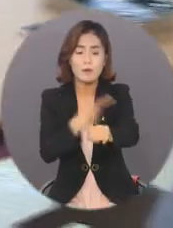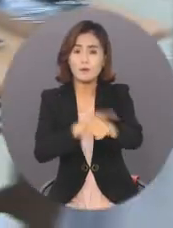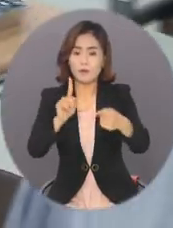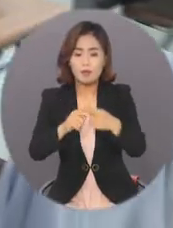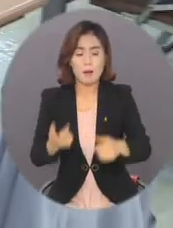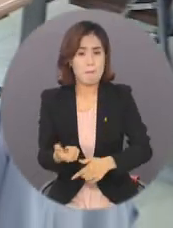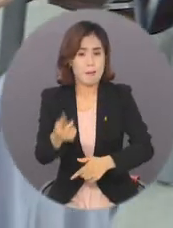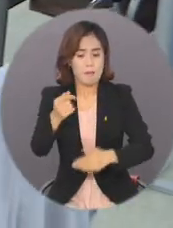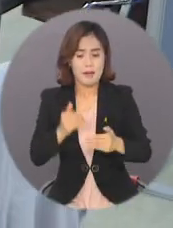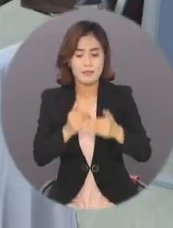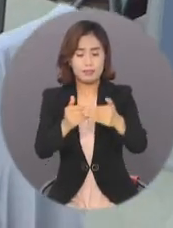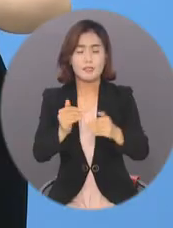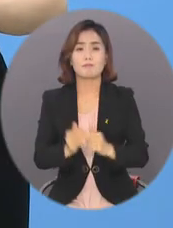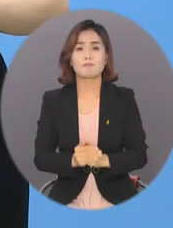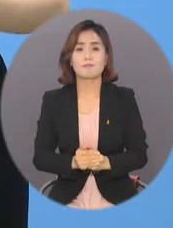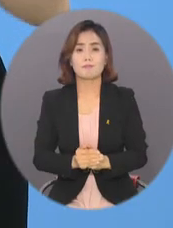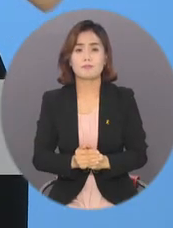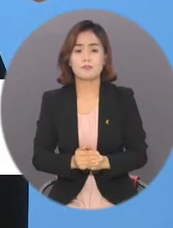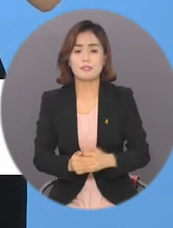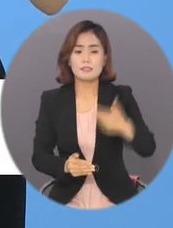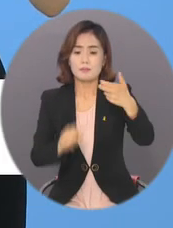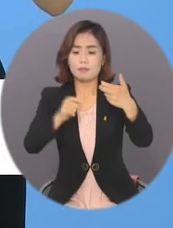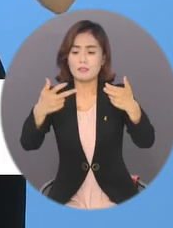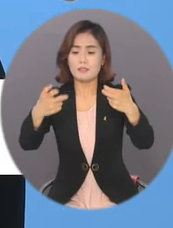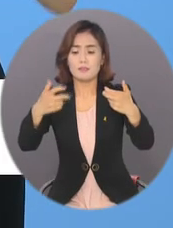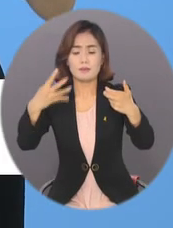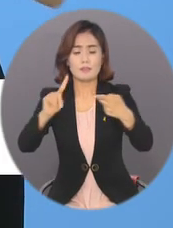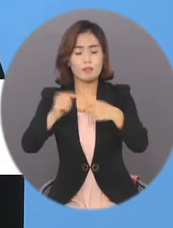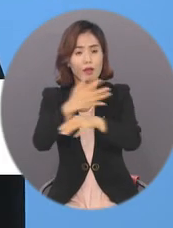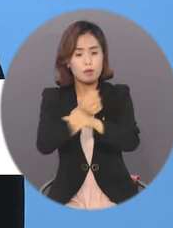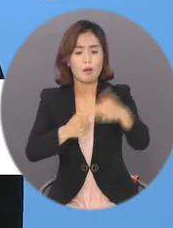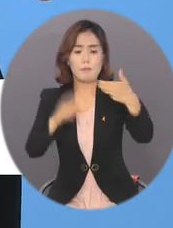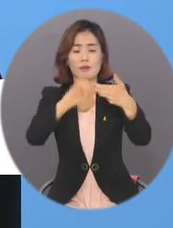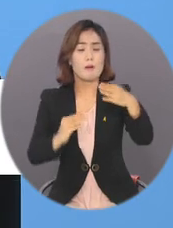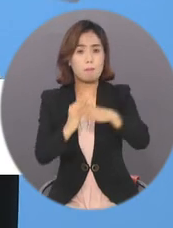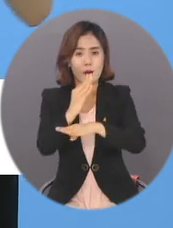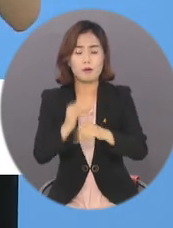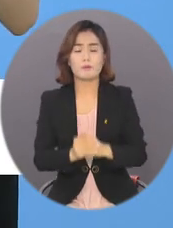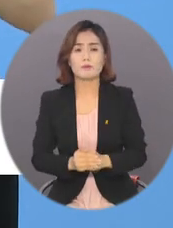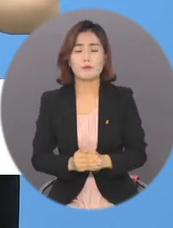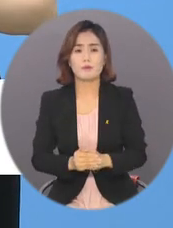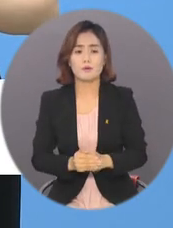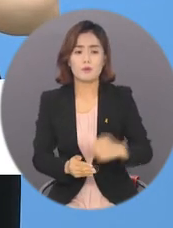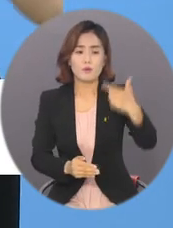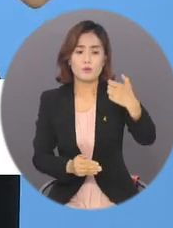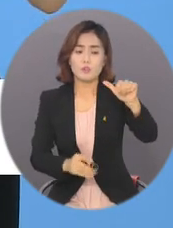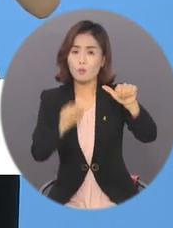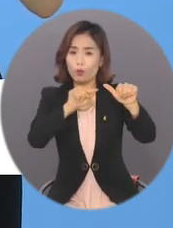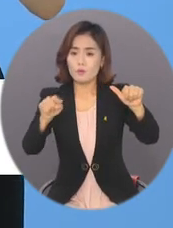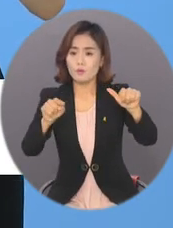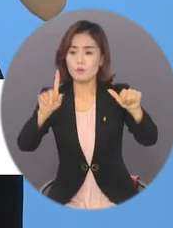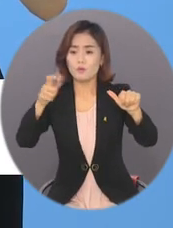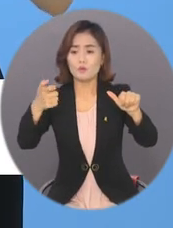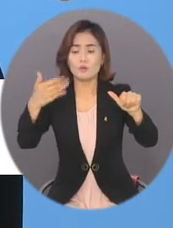접종 속도가 한층 더 빨라집니다. 70세에서 74세는 예약률이 80%를 넘어섰습니다. 그리고